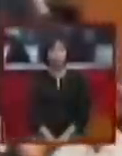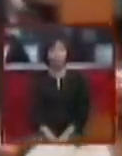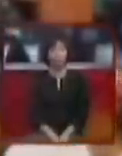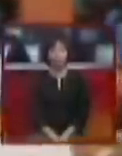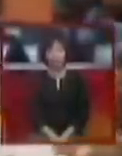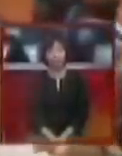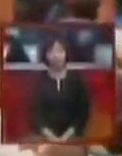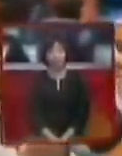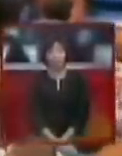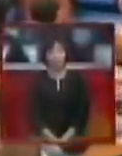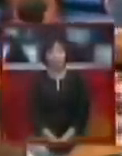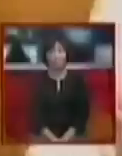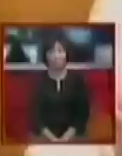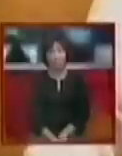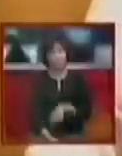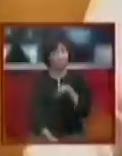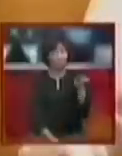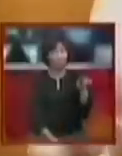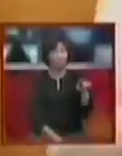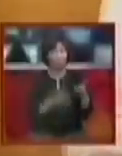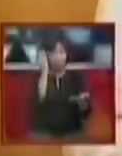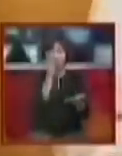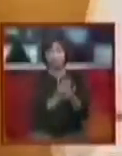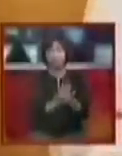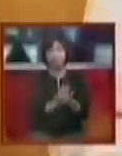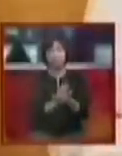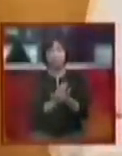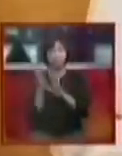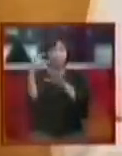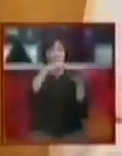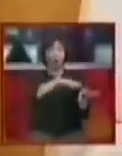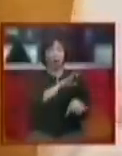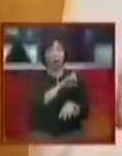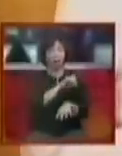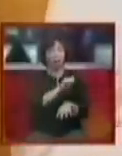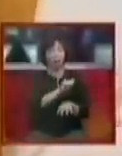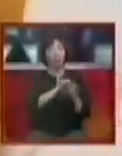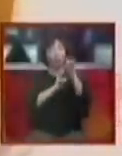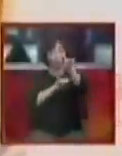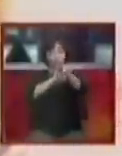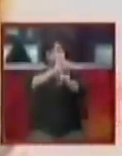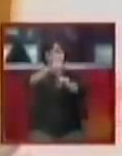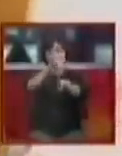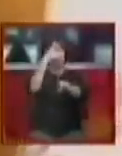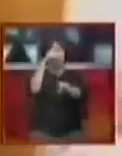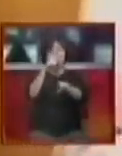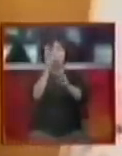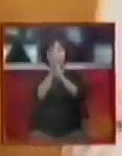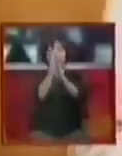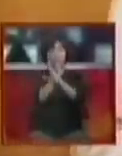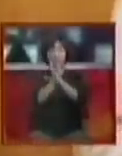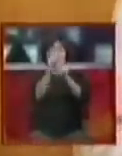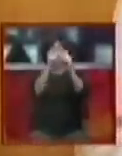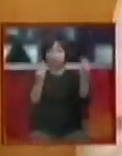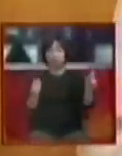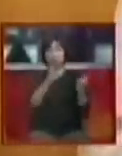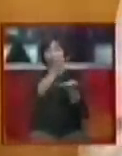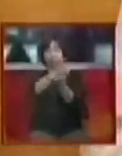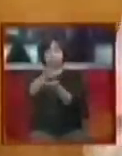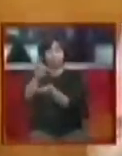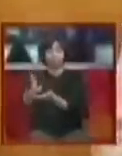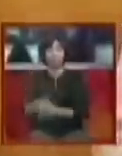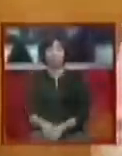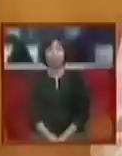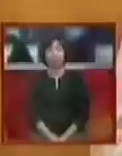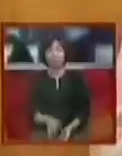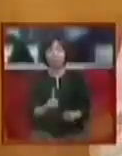Upang hindi na sila makisiksik pa sa EDSA. Nagbago na po ang takbo ng usapan tungkol sa